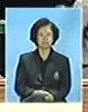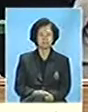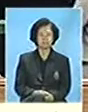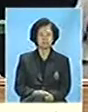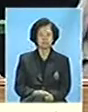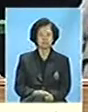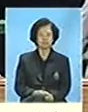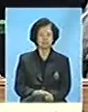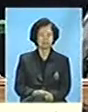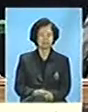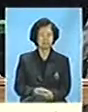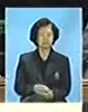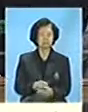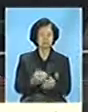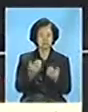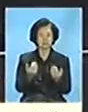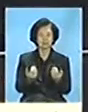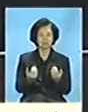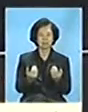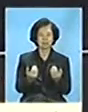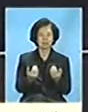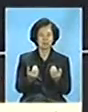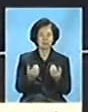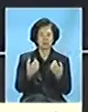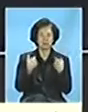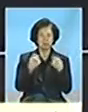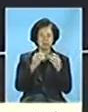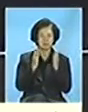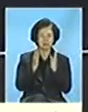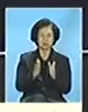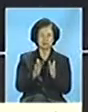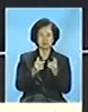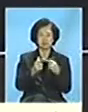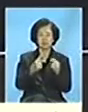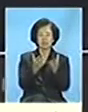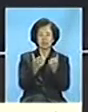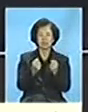ค่ะท่านสมาชิกคะขณะนี้มีผู้มารับบัตรลงคะแนนทั้งสิ้น